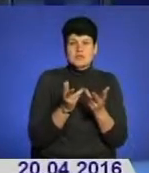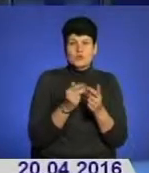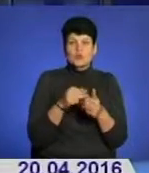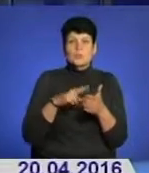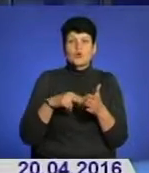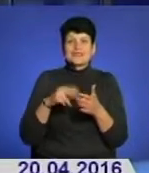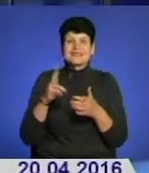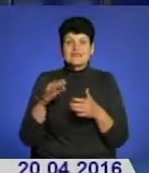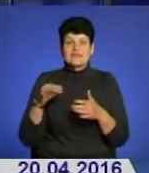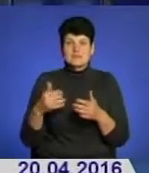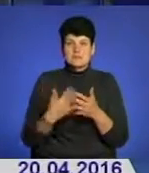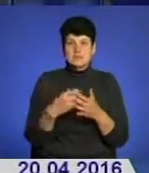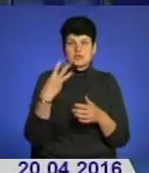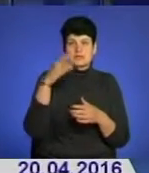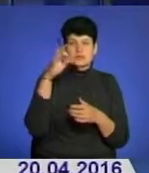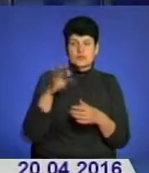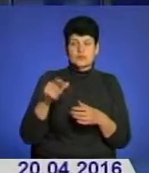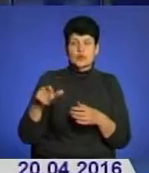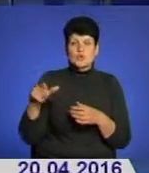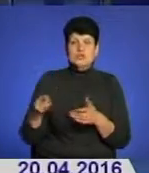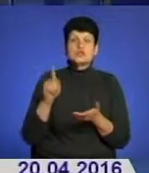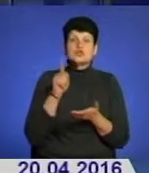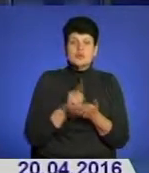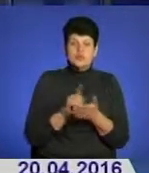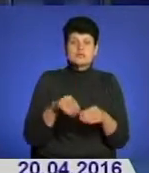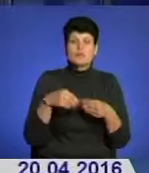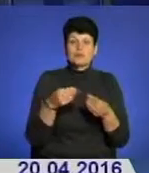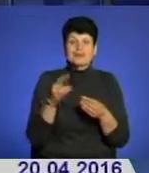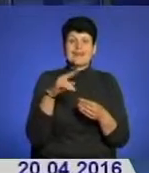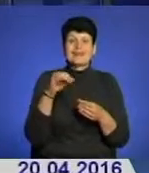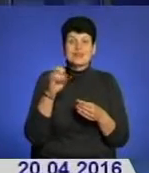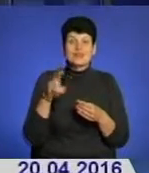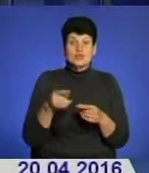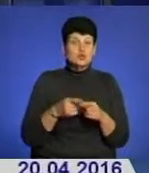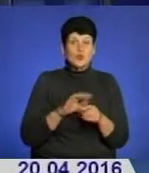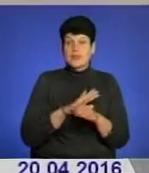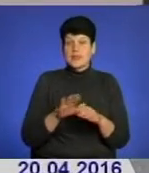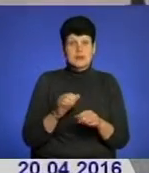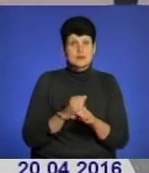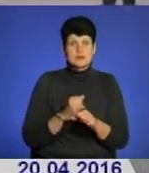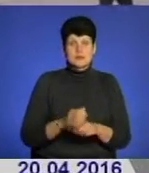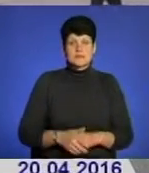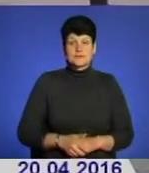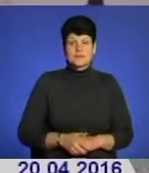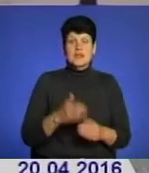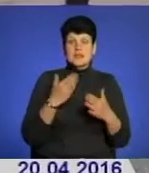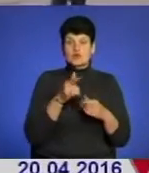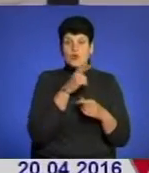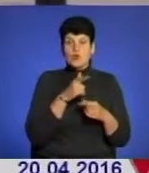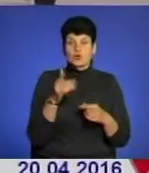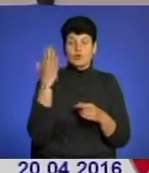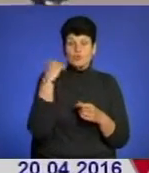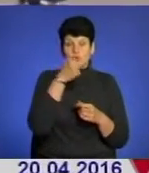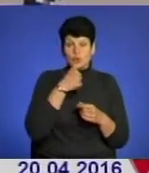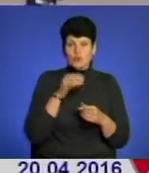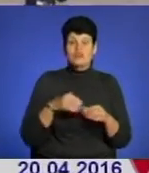податківців, ще понад 30% громадян, які зобов'язані подати декларації, цього не зробили. Якщо протягом минулого року